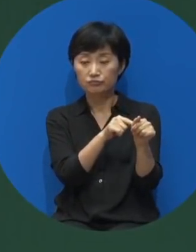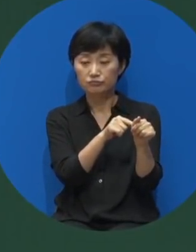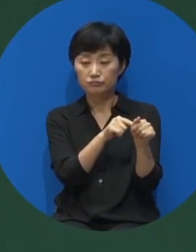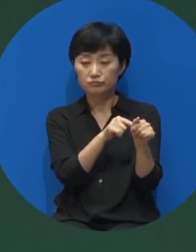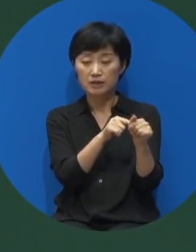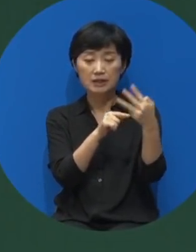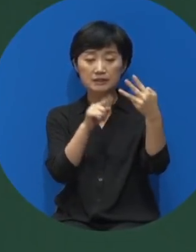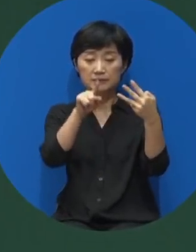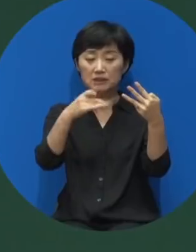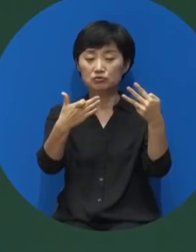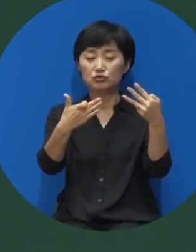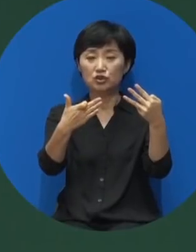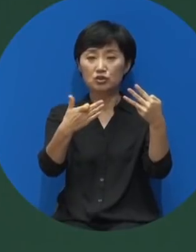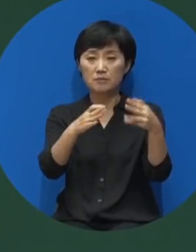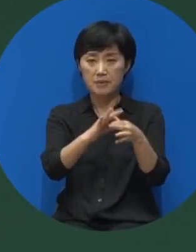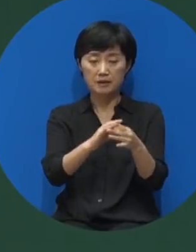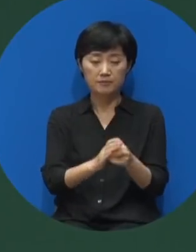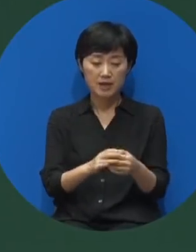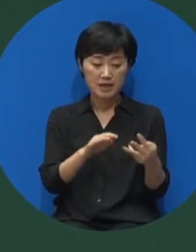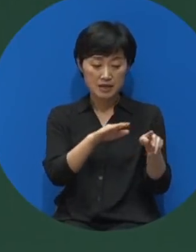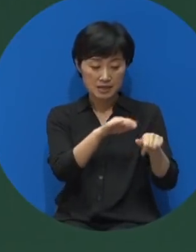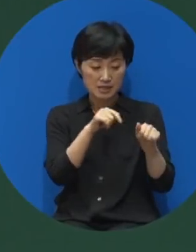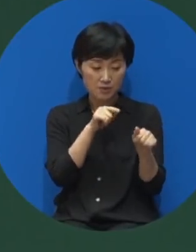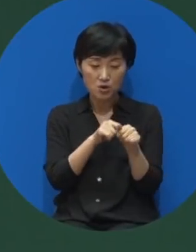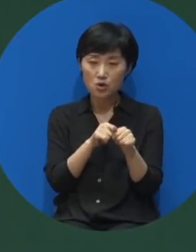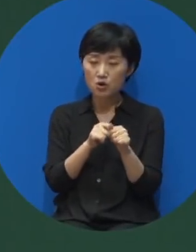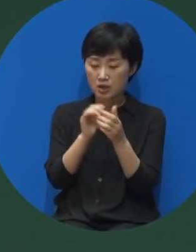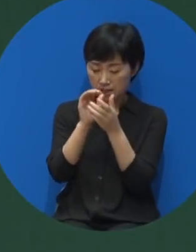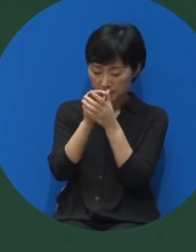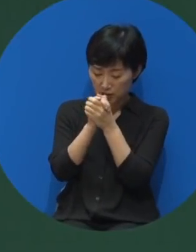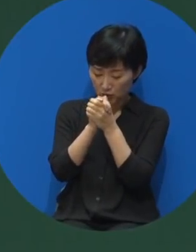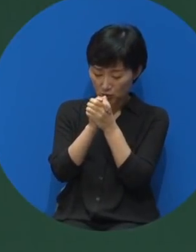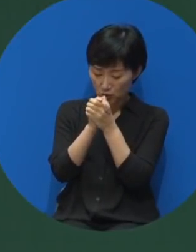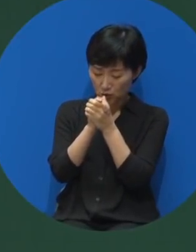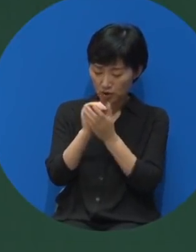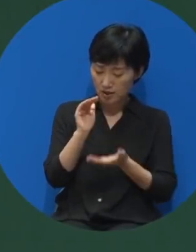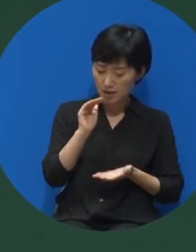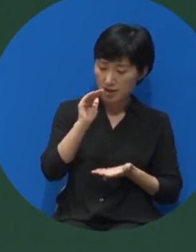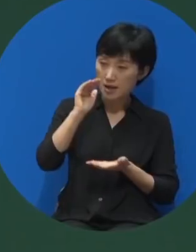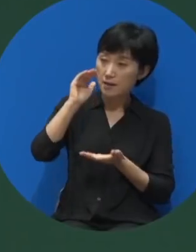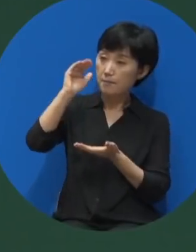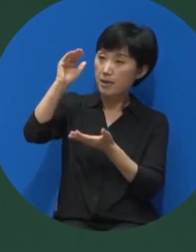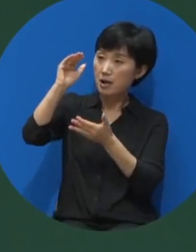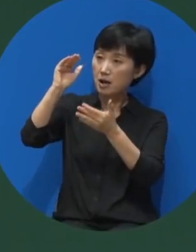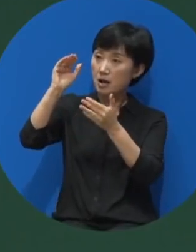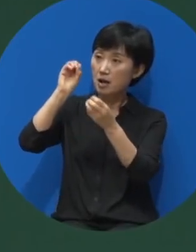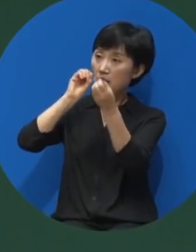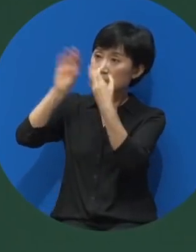사무엘是住在这里，撒母耳上三章十节。뭐 한마디도 말이 떨어지지 않고 있다는 기도 속에 계속 있거든요.